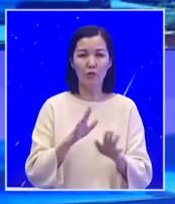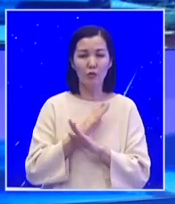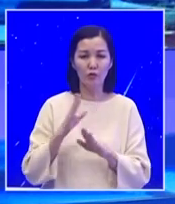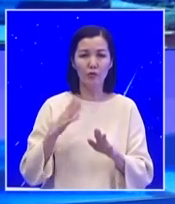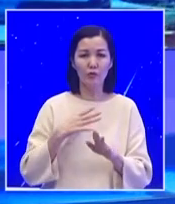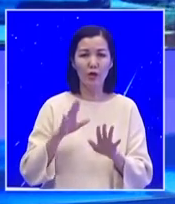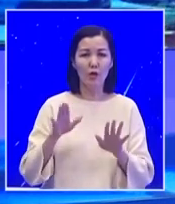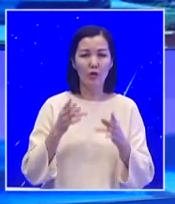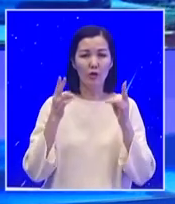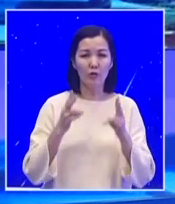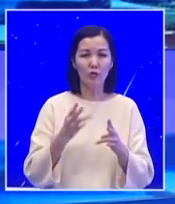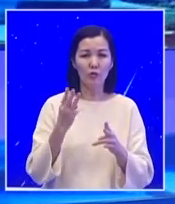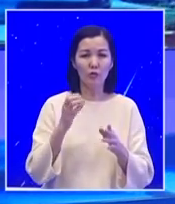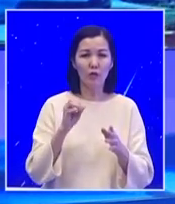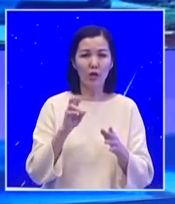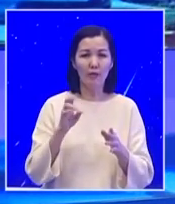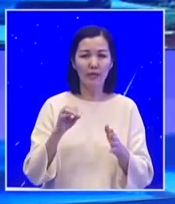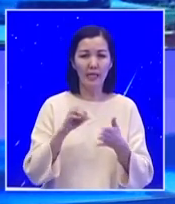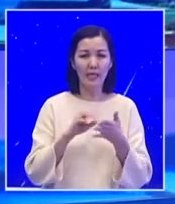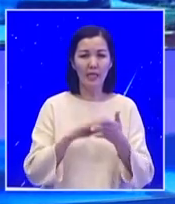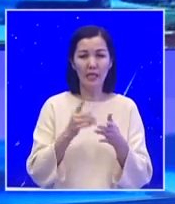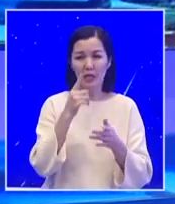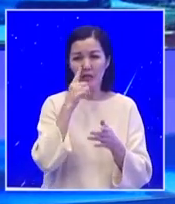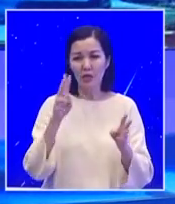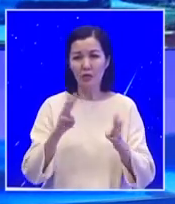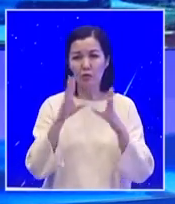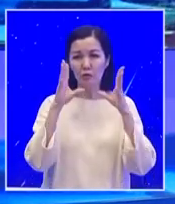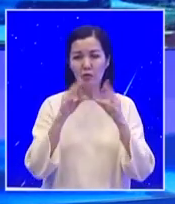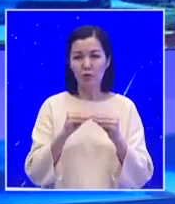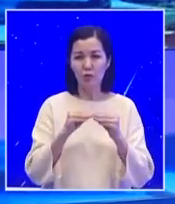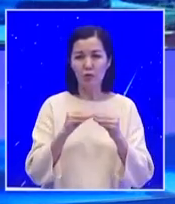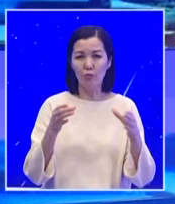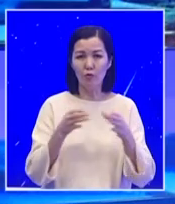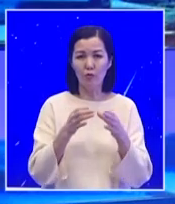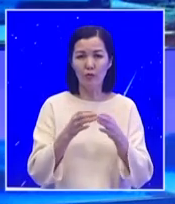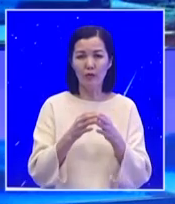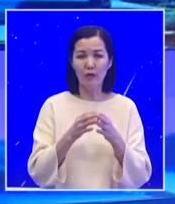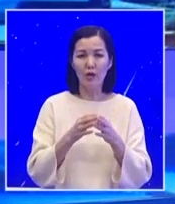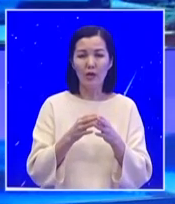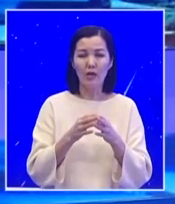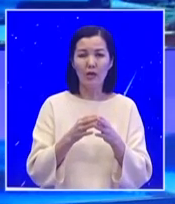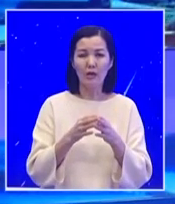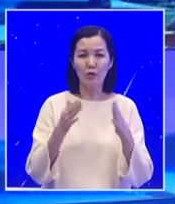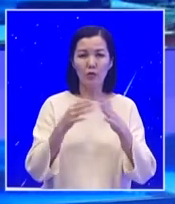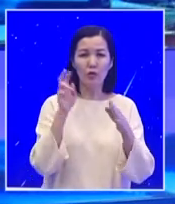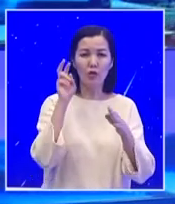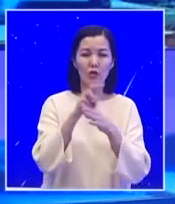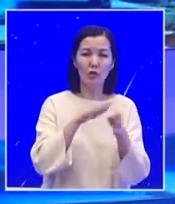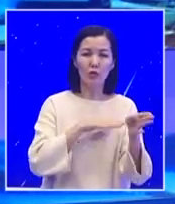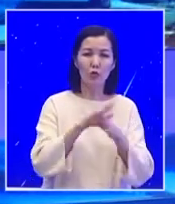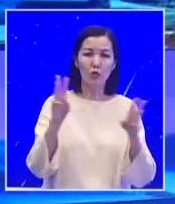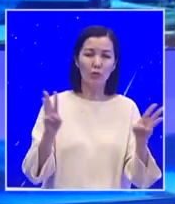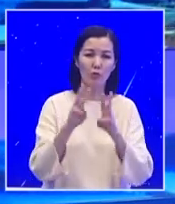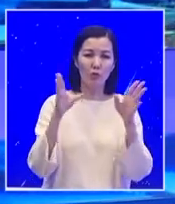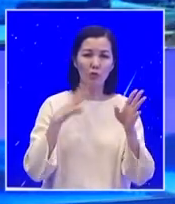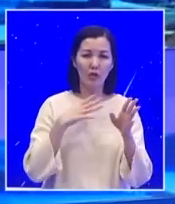Оқыс оқиға 3-ші ақпанда тіркелген. Жақын маңдағы өрт сөндіру бөлімінің қызметкерлері оқиға орнына жеткенше үй толығымен өртке